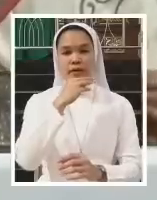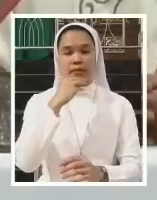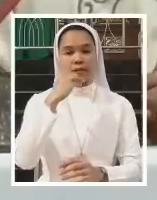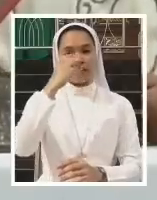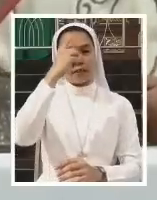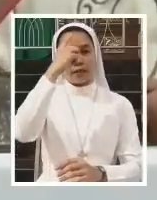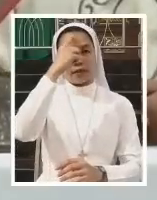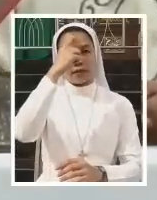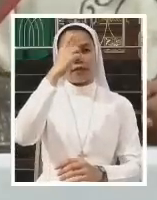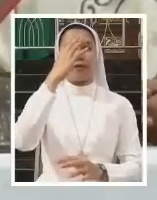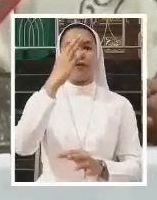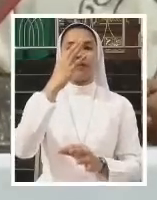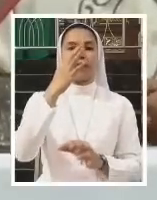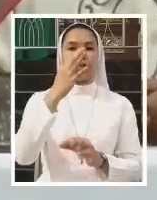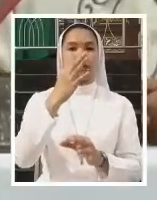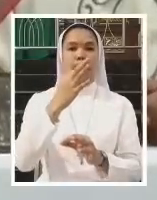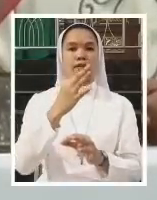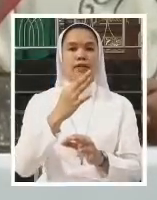Misteryo kan